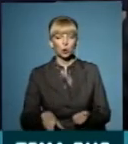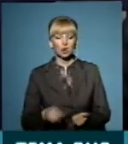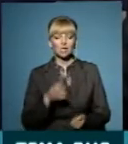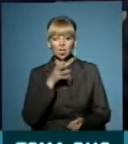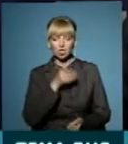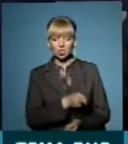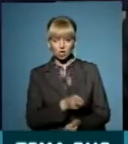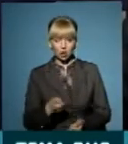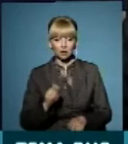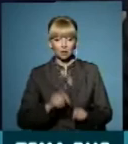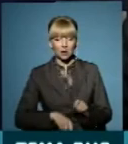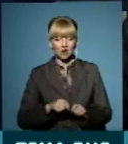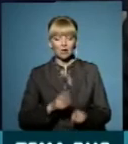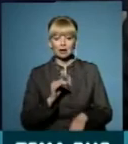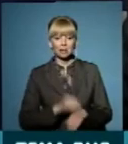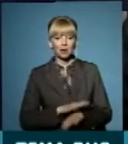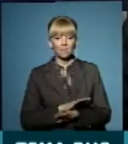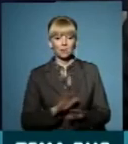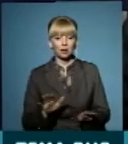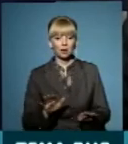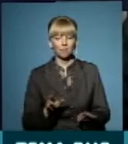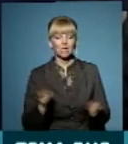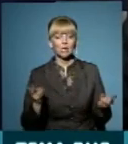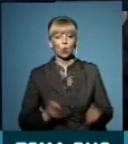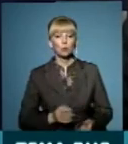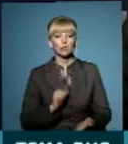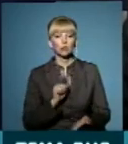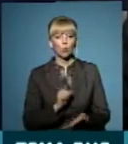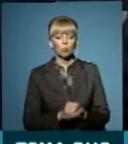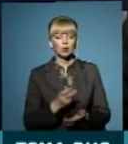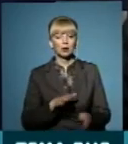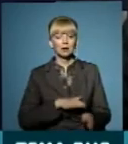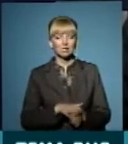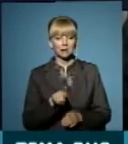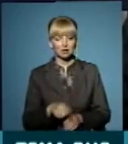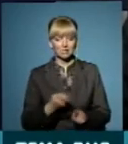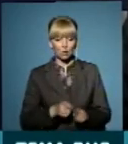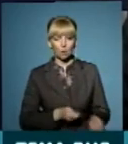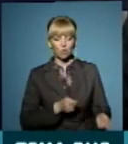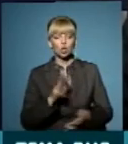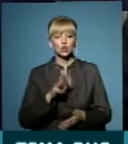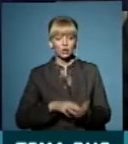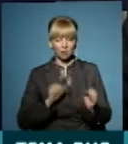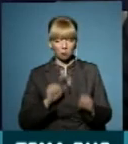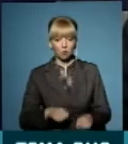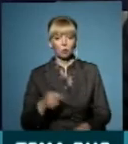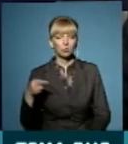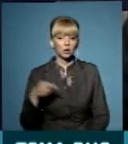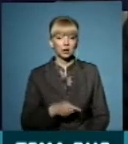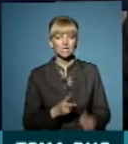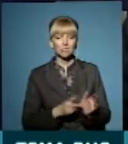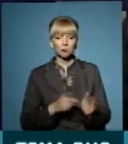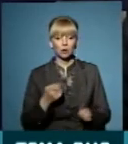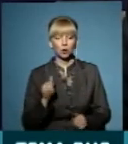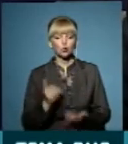час перевірки не виявлено необхідних документів для здійснення цього перевезення. Штраф може сягати 1700